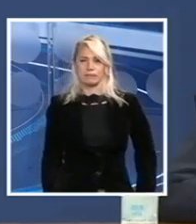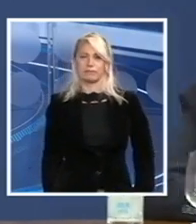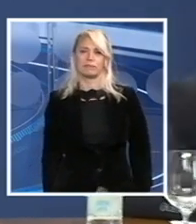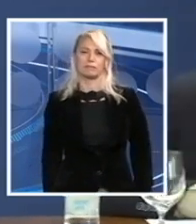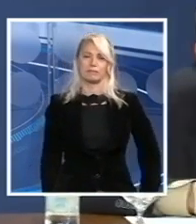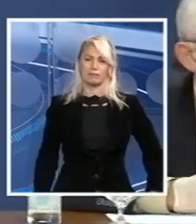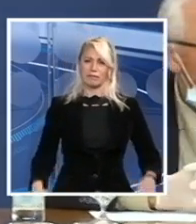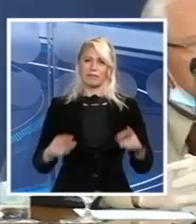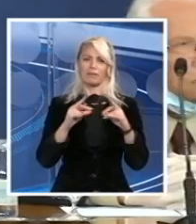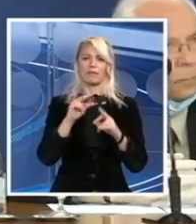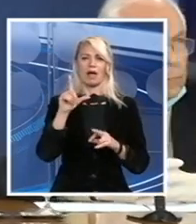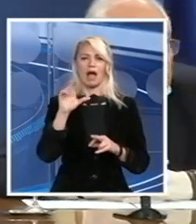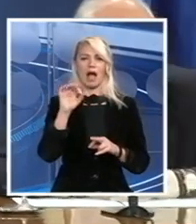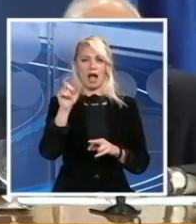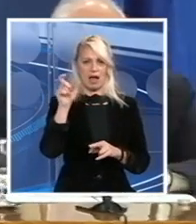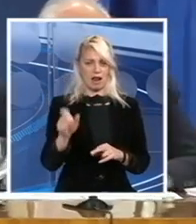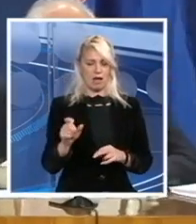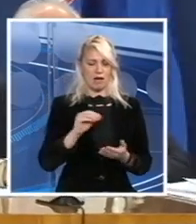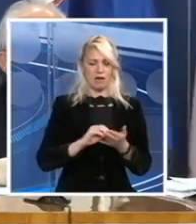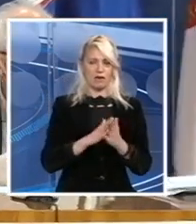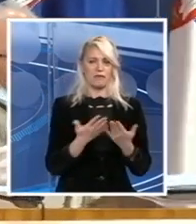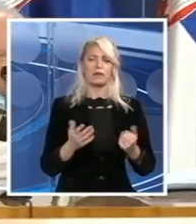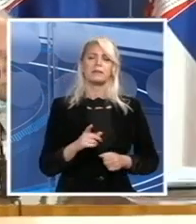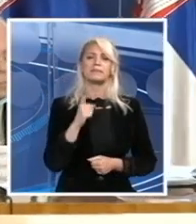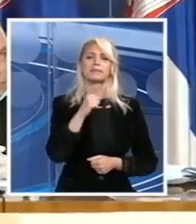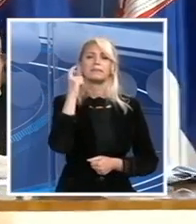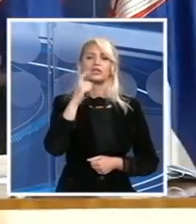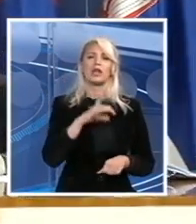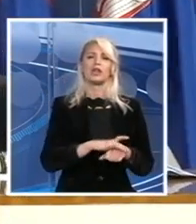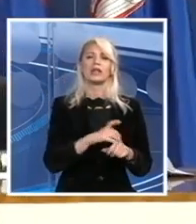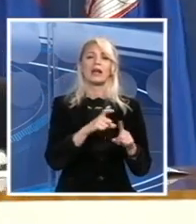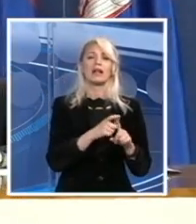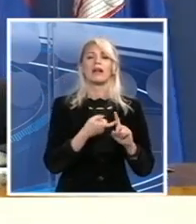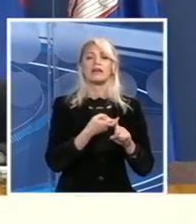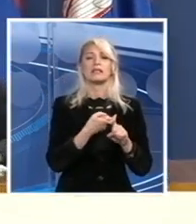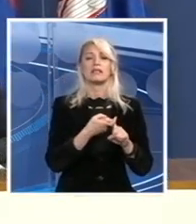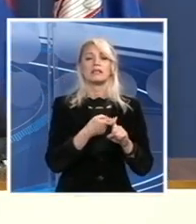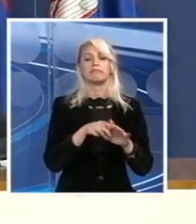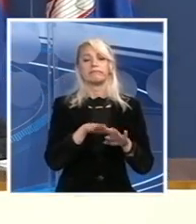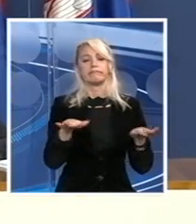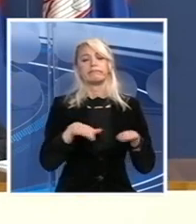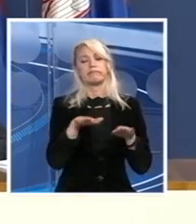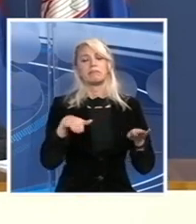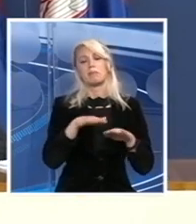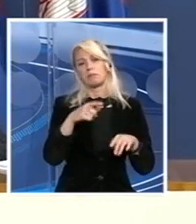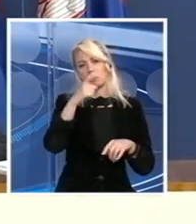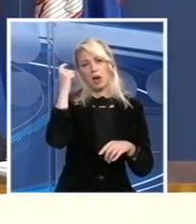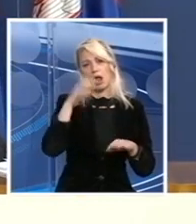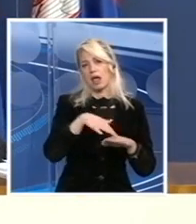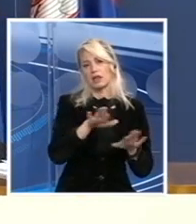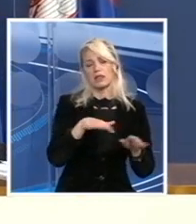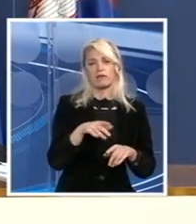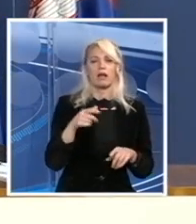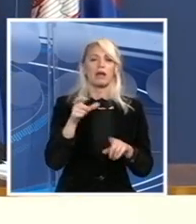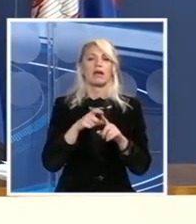Novaković, Alo RS. Kako je mišljenje doktorke Darije o odlasku na letovanje? ove godine i doktor Kon, ako